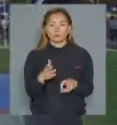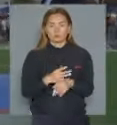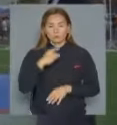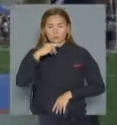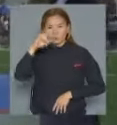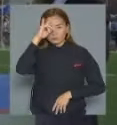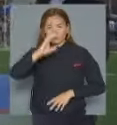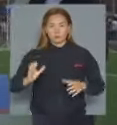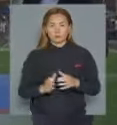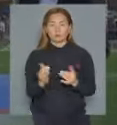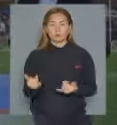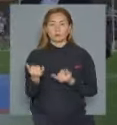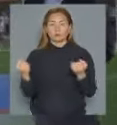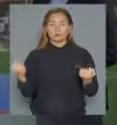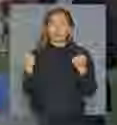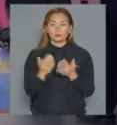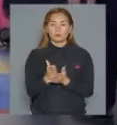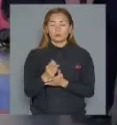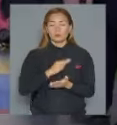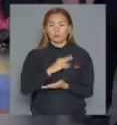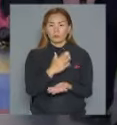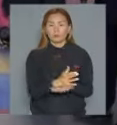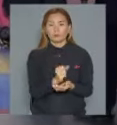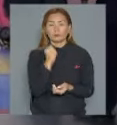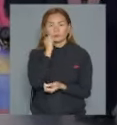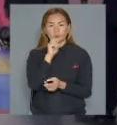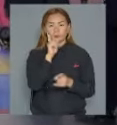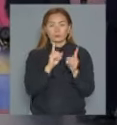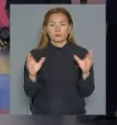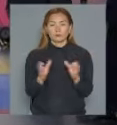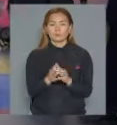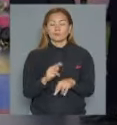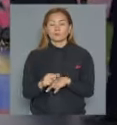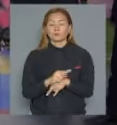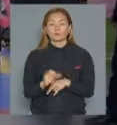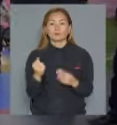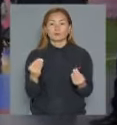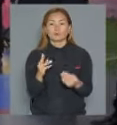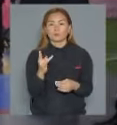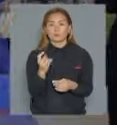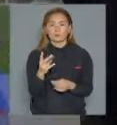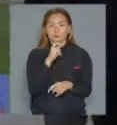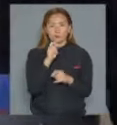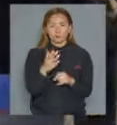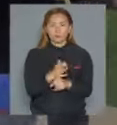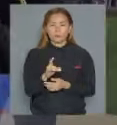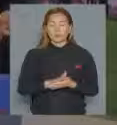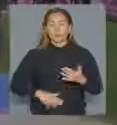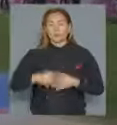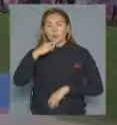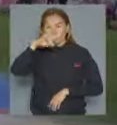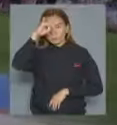Қазақстан Республикасы құрметті спорт қызметкері, ардагерлер кеңесінің тәлімгер, алып қыран төсбелгісі мен сондай